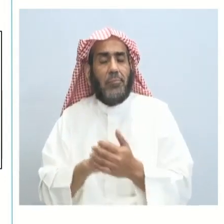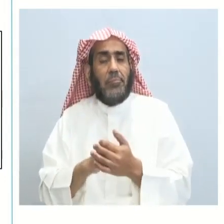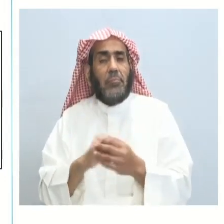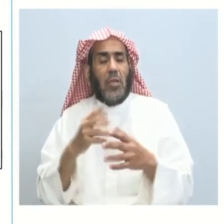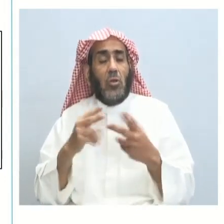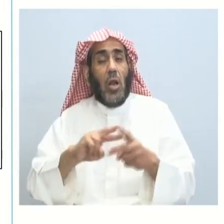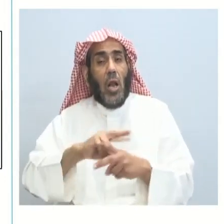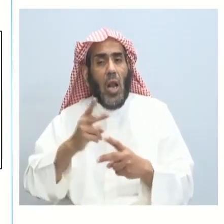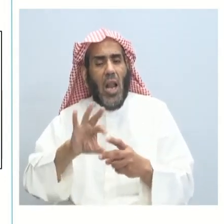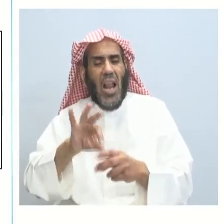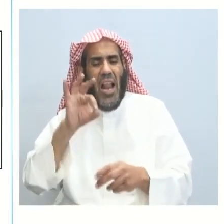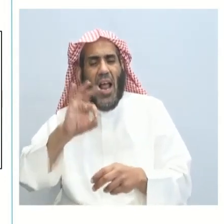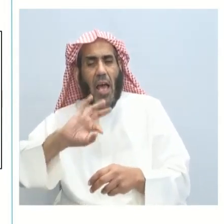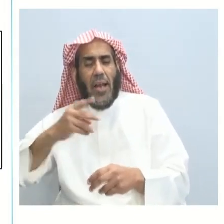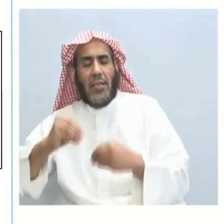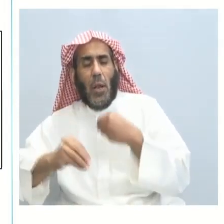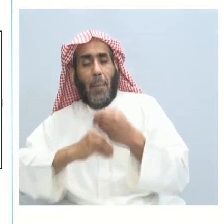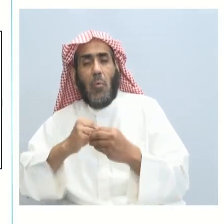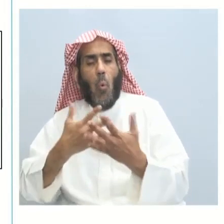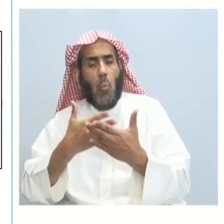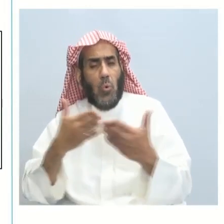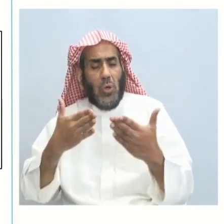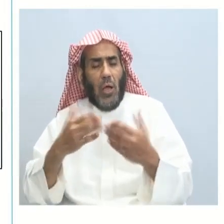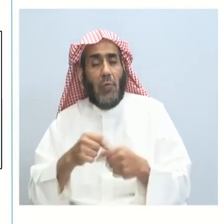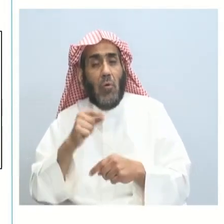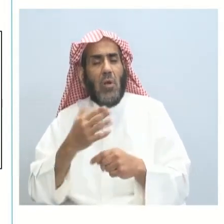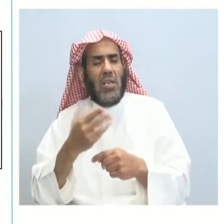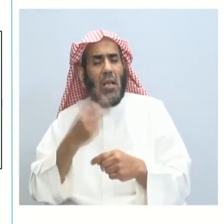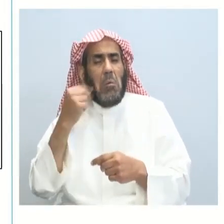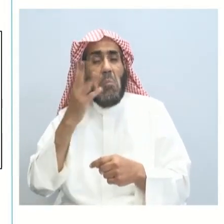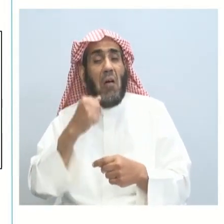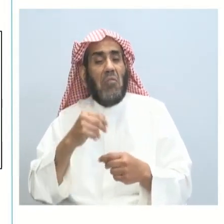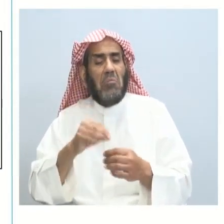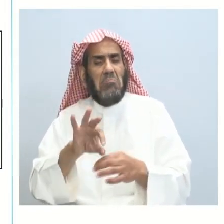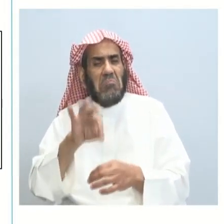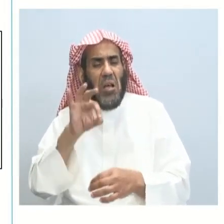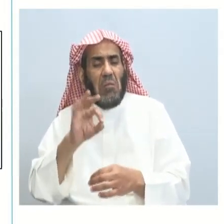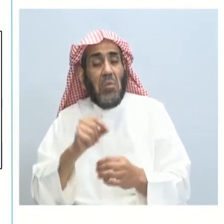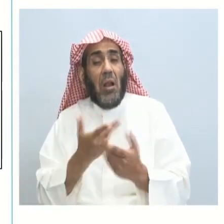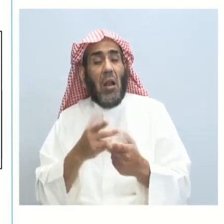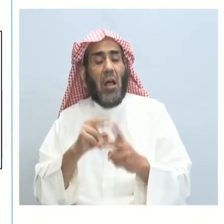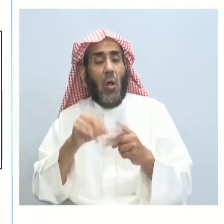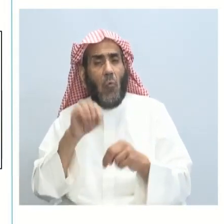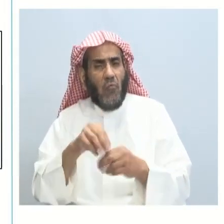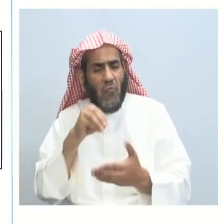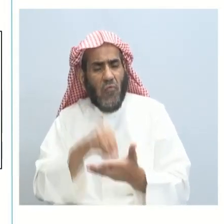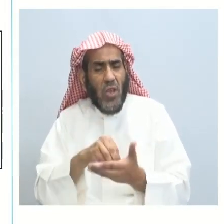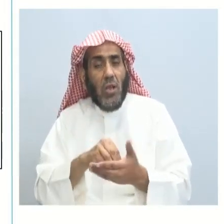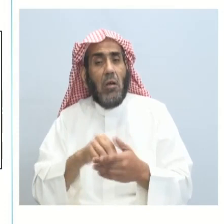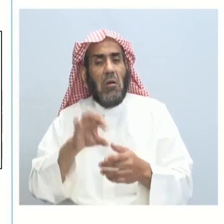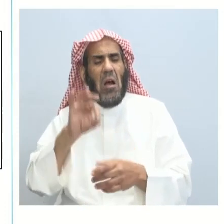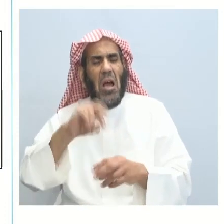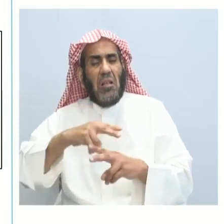تدرس الخيارات البديله التي اصبحت متاحه قد يكون في السابق لا يوجد مثلا خيارات والان توفرت خيارات